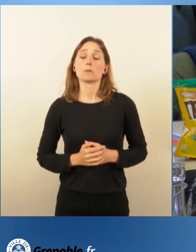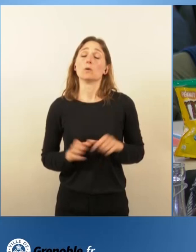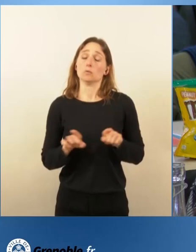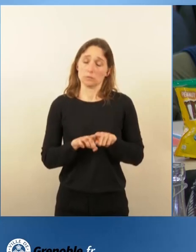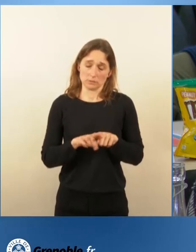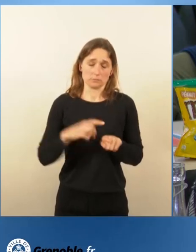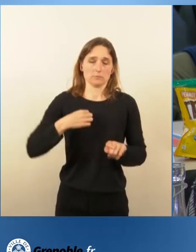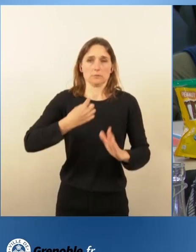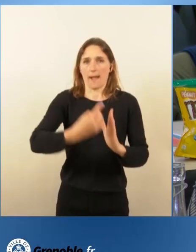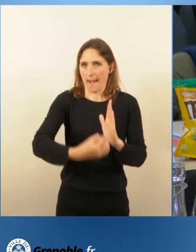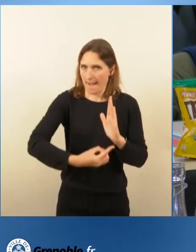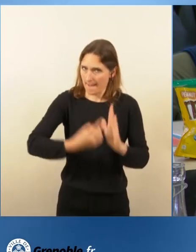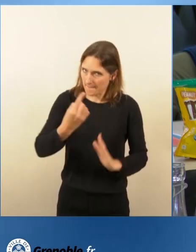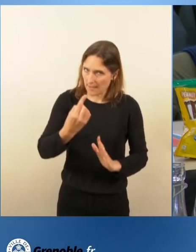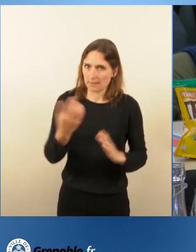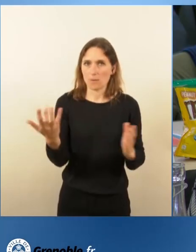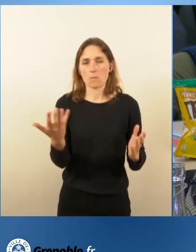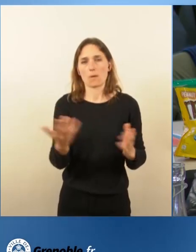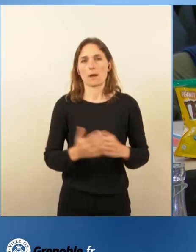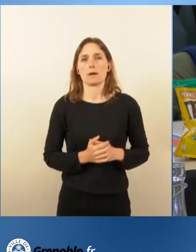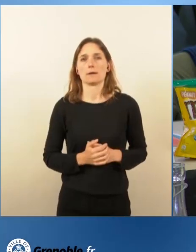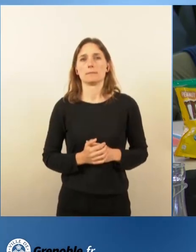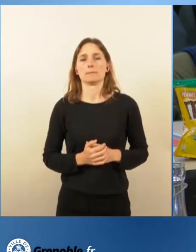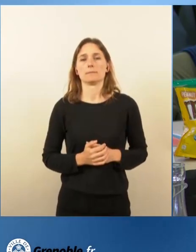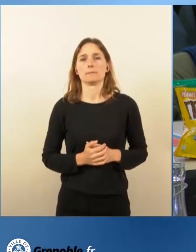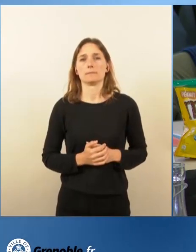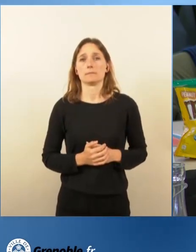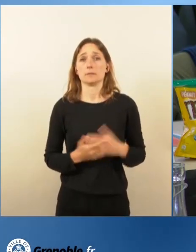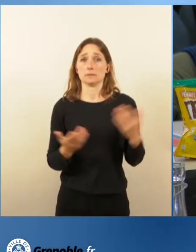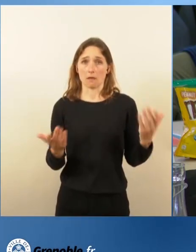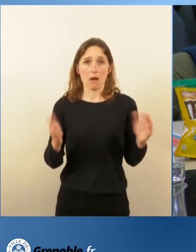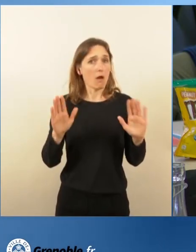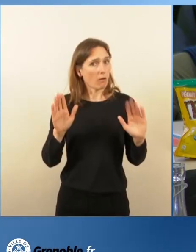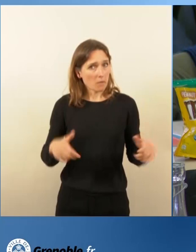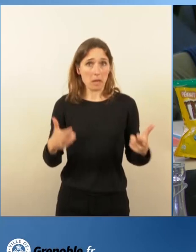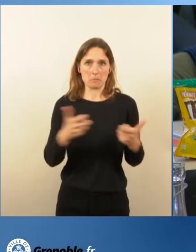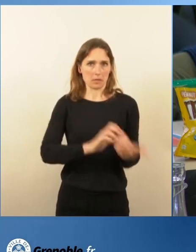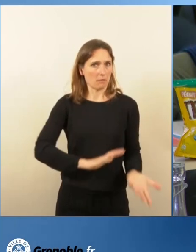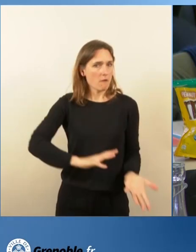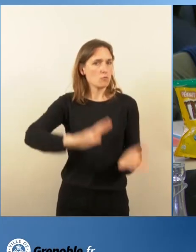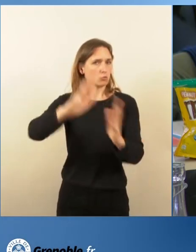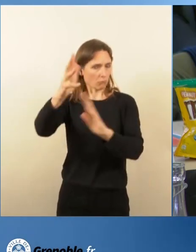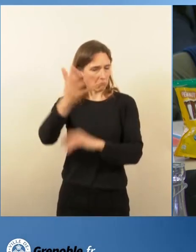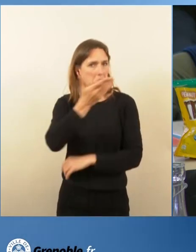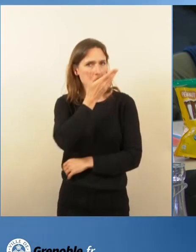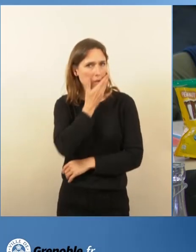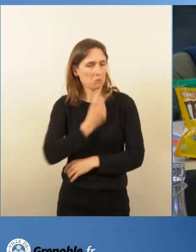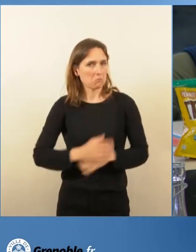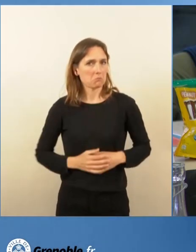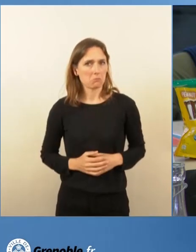redis c'est une belle évolution de la tarification qui est